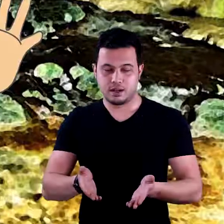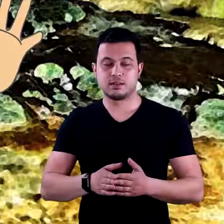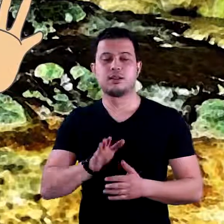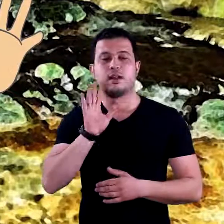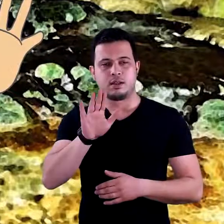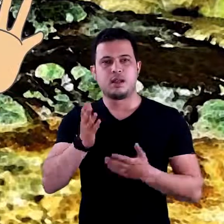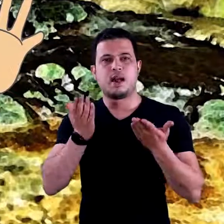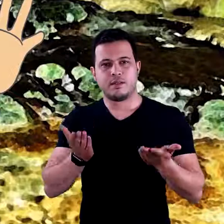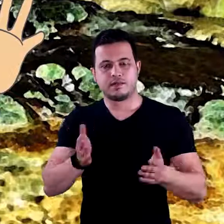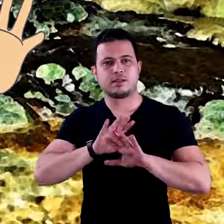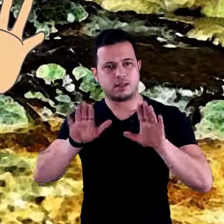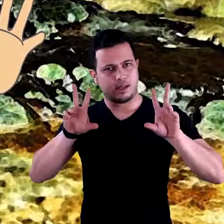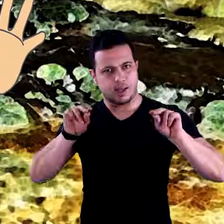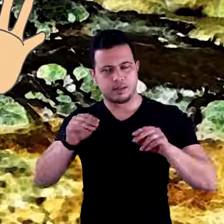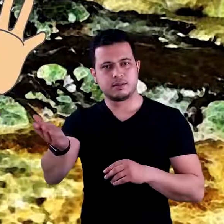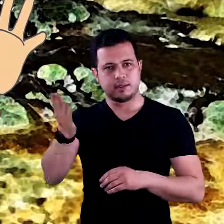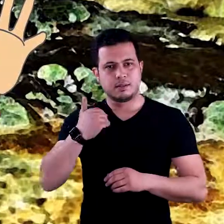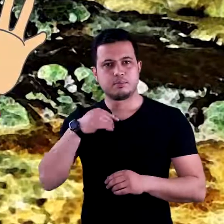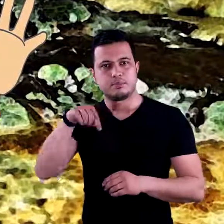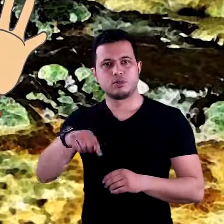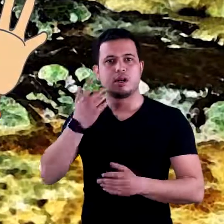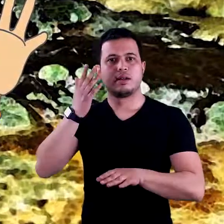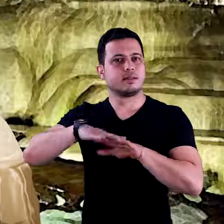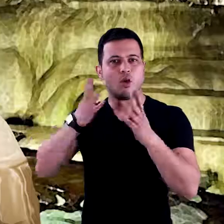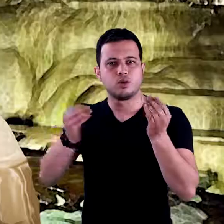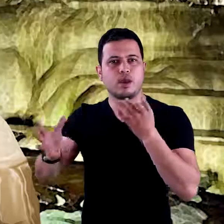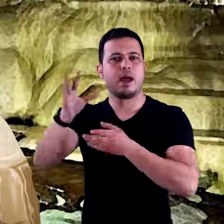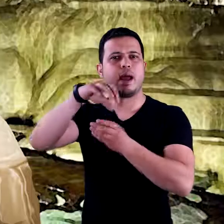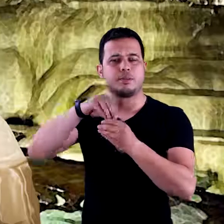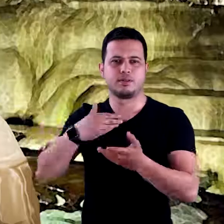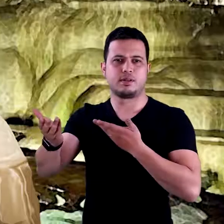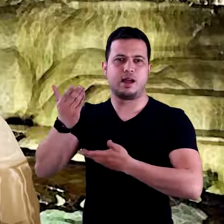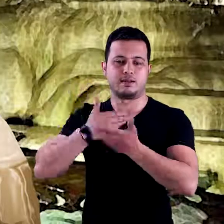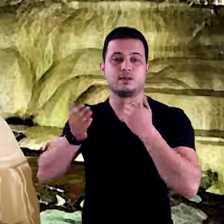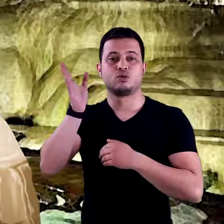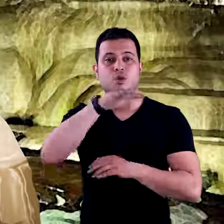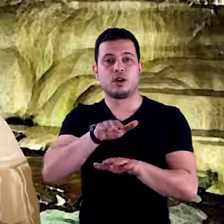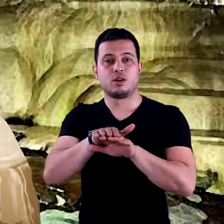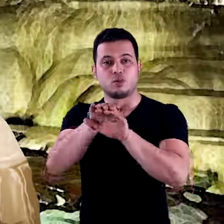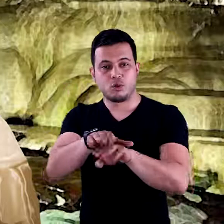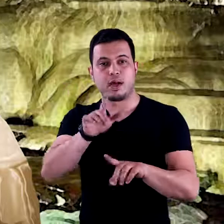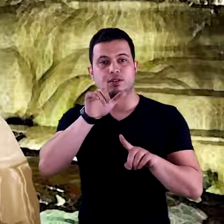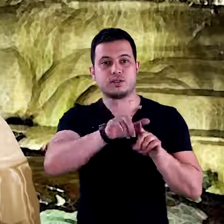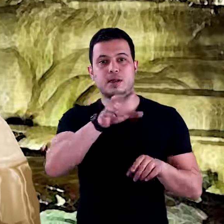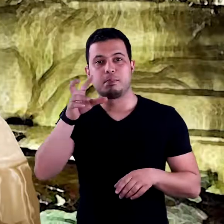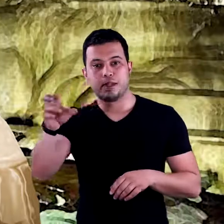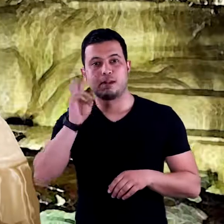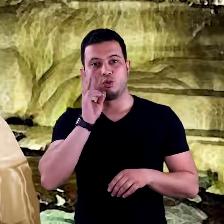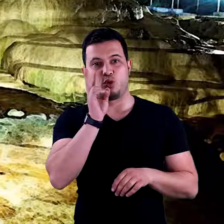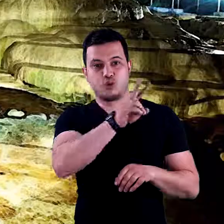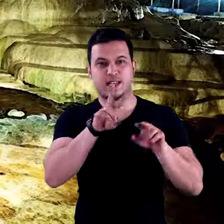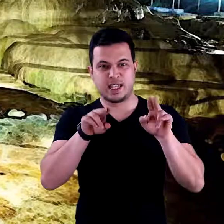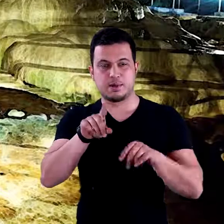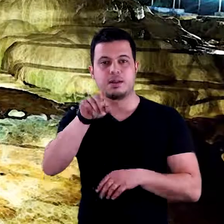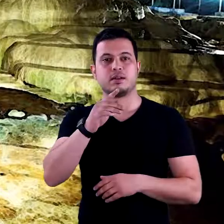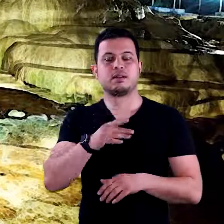Evet yeter. Gel hadi. Bize olup bitenleri anlat. Sonra kurbağa Çınar'la Pınar'ın görebileceği yüksek bir